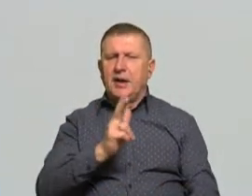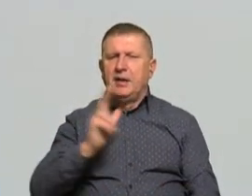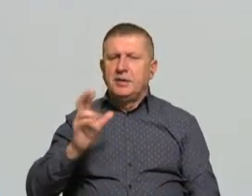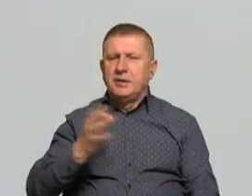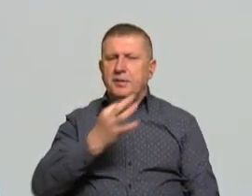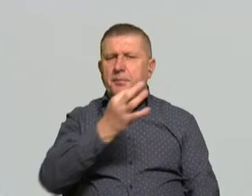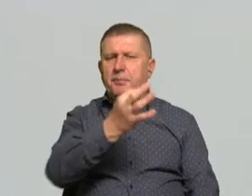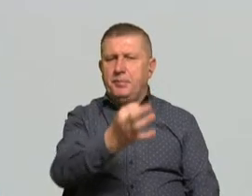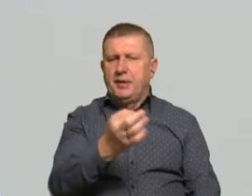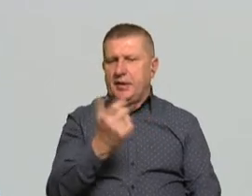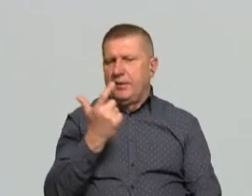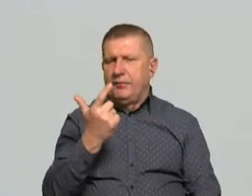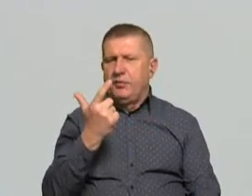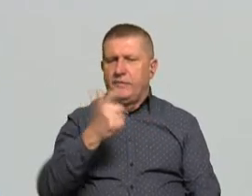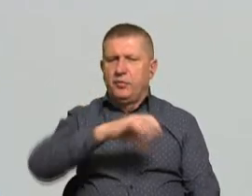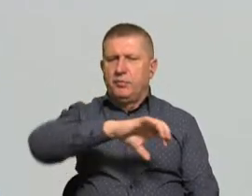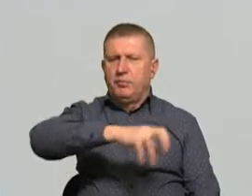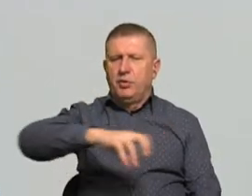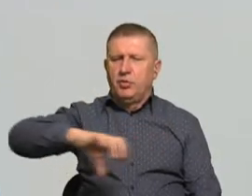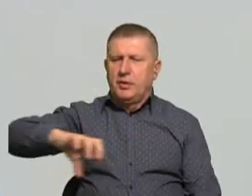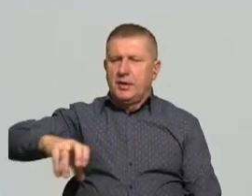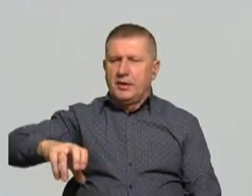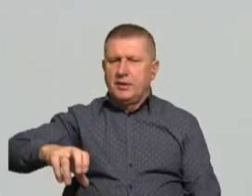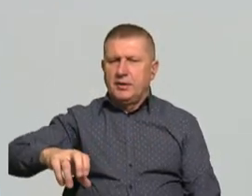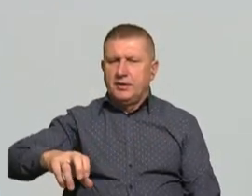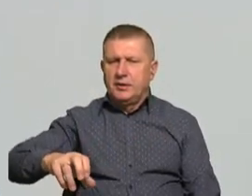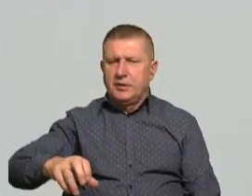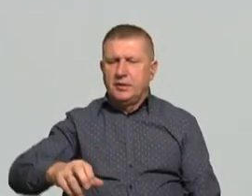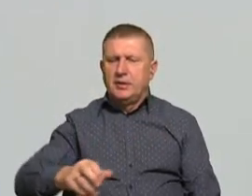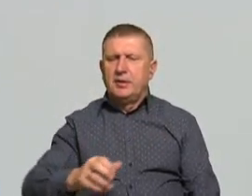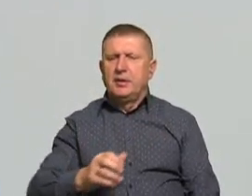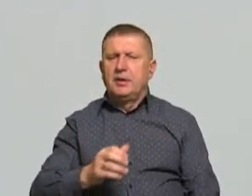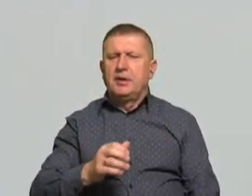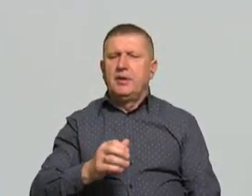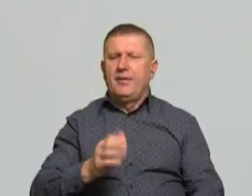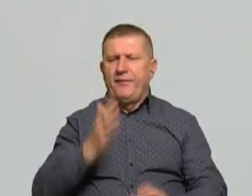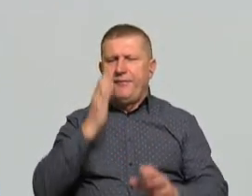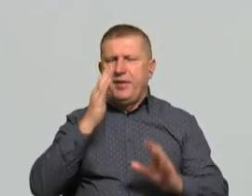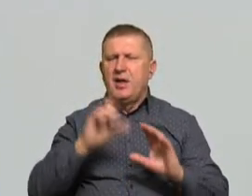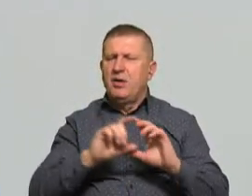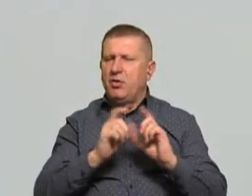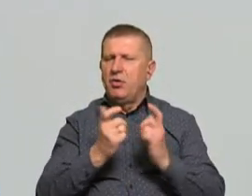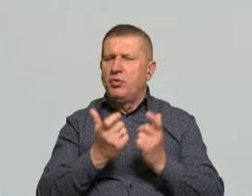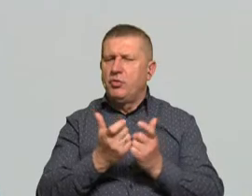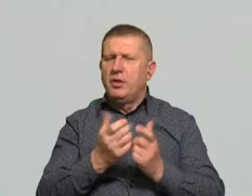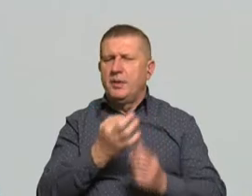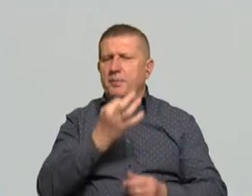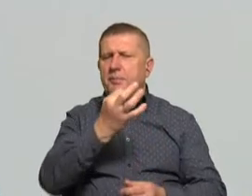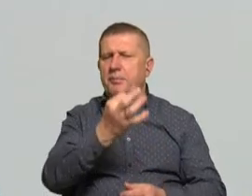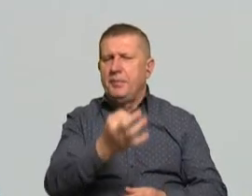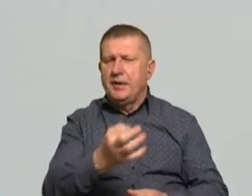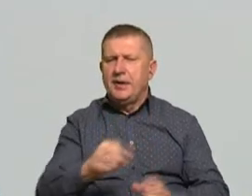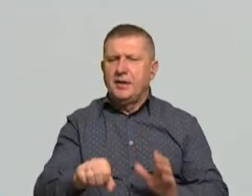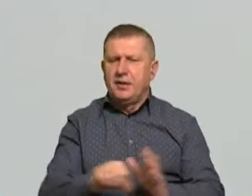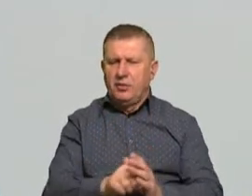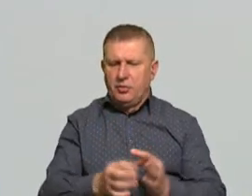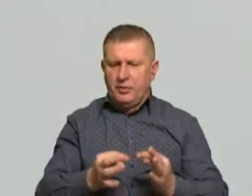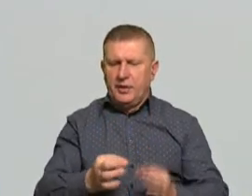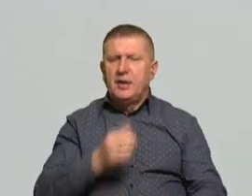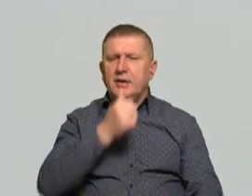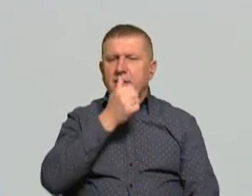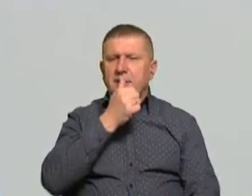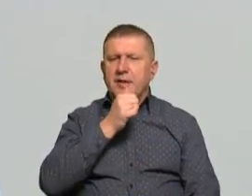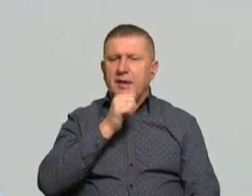zadaje pytanie w 2 blokach tematycznych. Sztaby znają tylko ogólną tematykę. Pytania aż do teraz pozostają